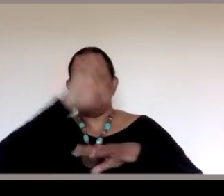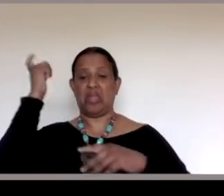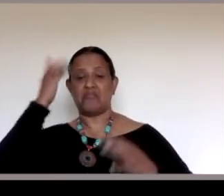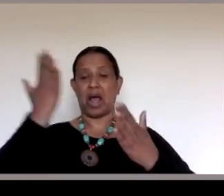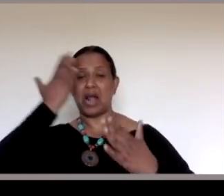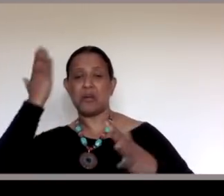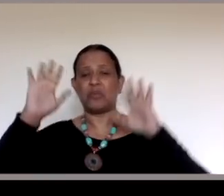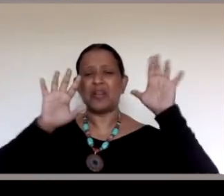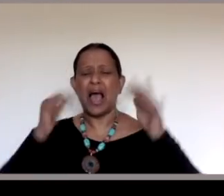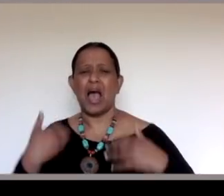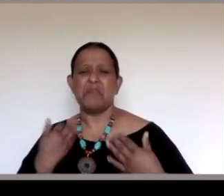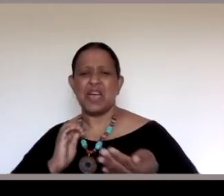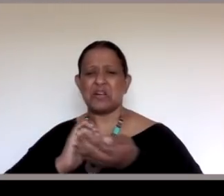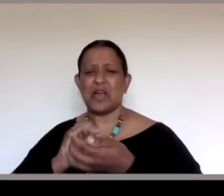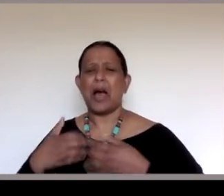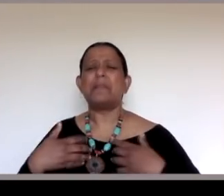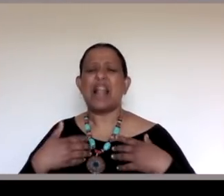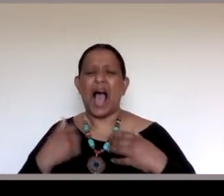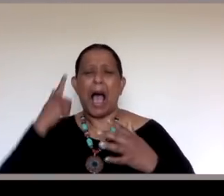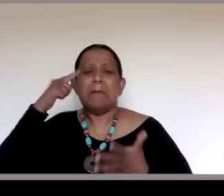வருவார்கள். அவர்கள் மற்றவர்களுக்கு செவி கொடுப்பார்கள்.